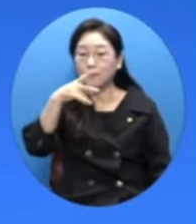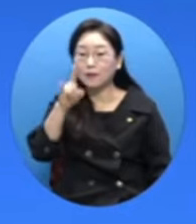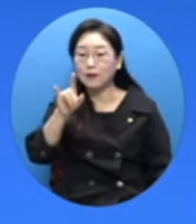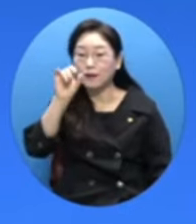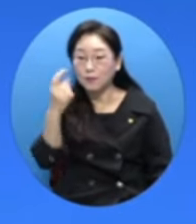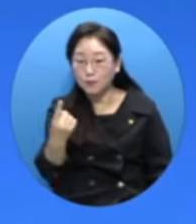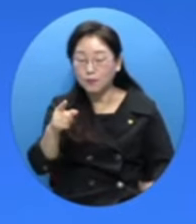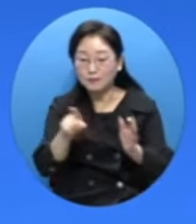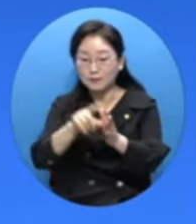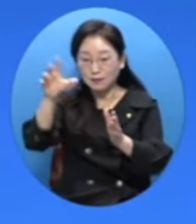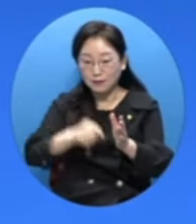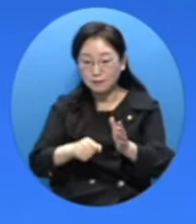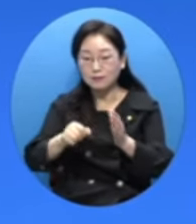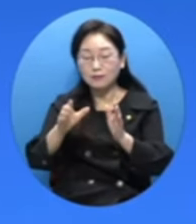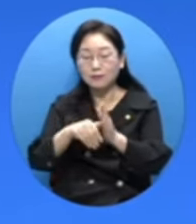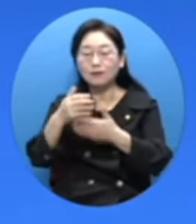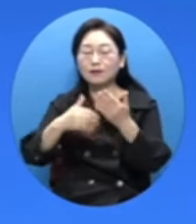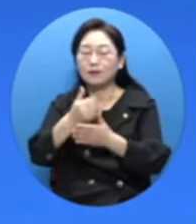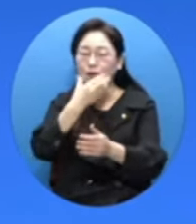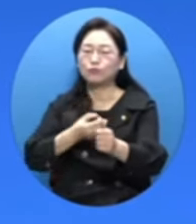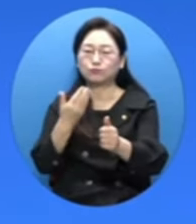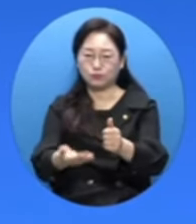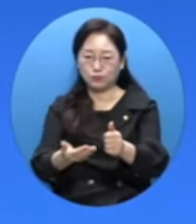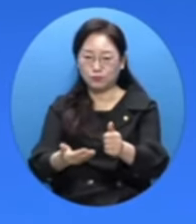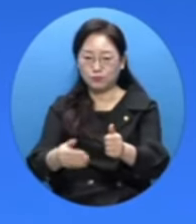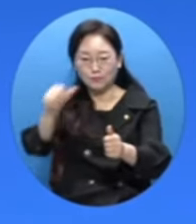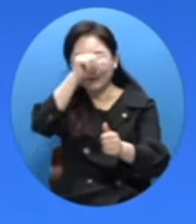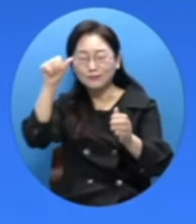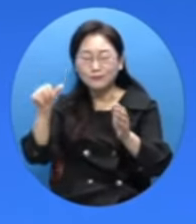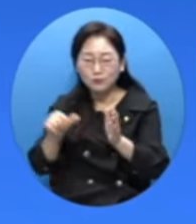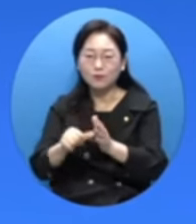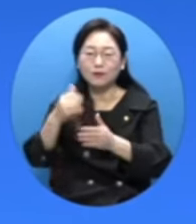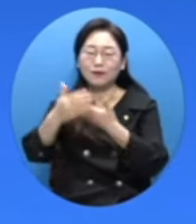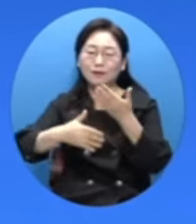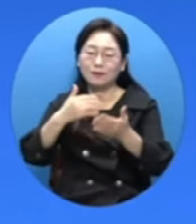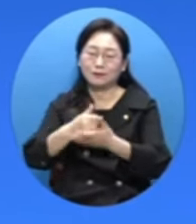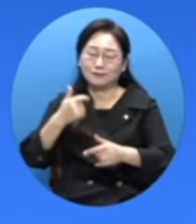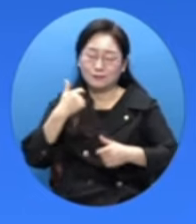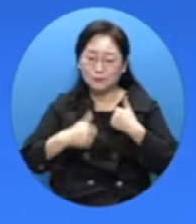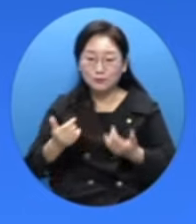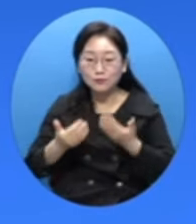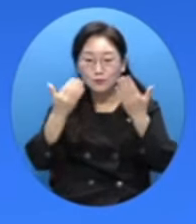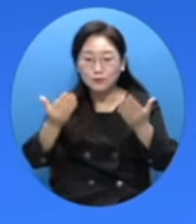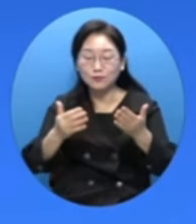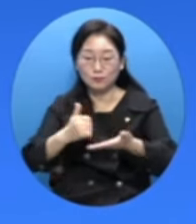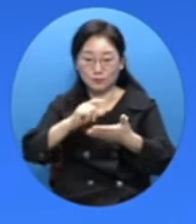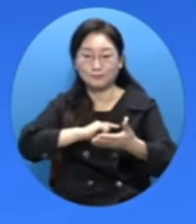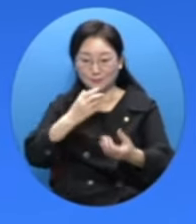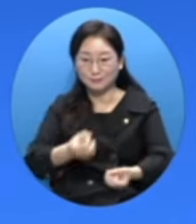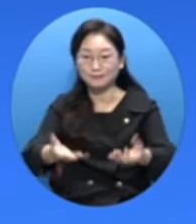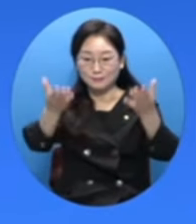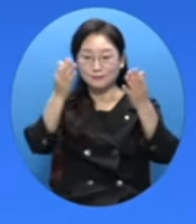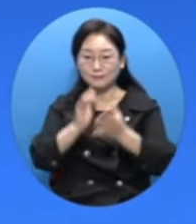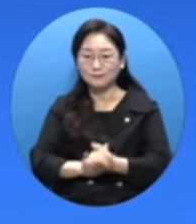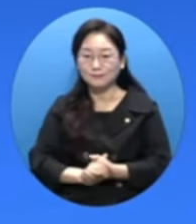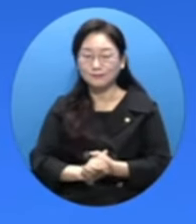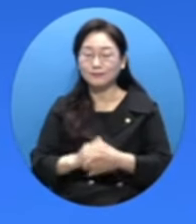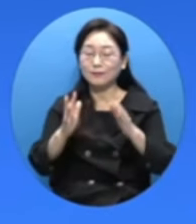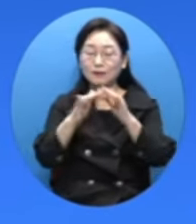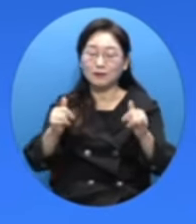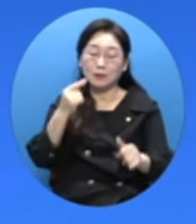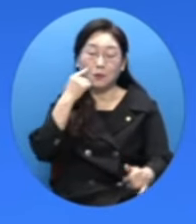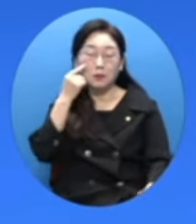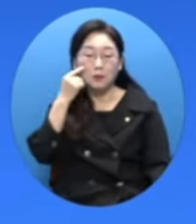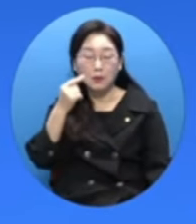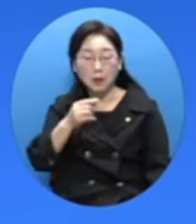복을 내려주시는 것입니다. 한평생 살아가는 동안 하나님을 기쁘지 않은 삶을 살게 되기를 주님의 이름으로 축원합니다. 사람들은 눈에